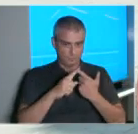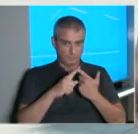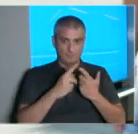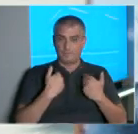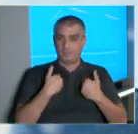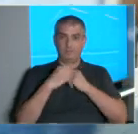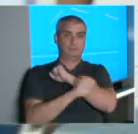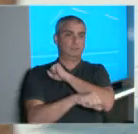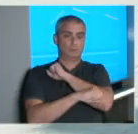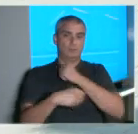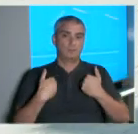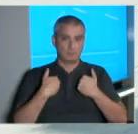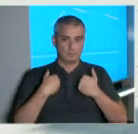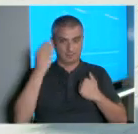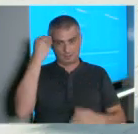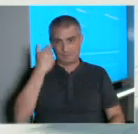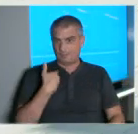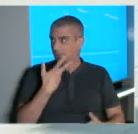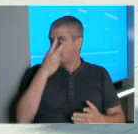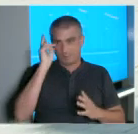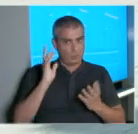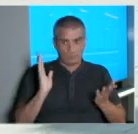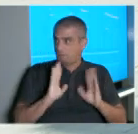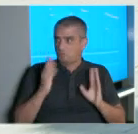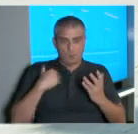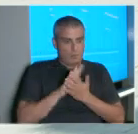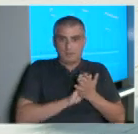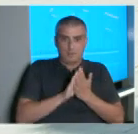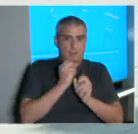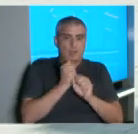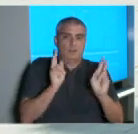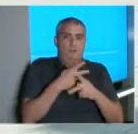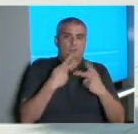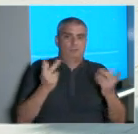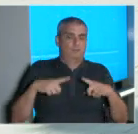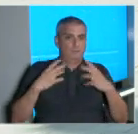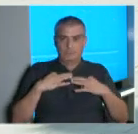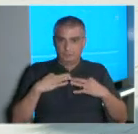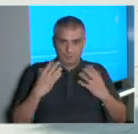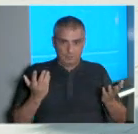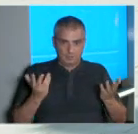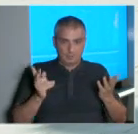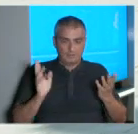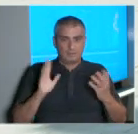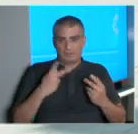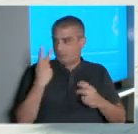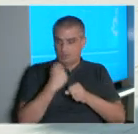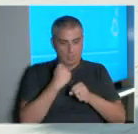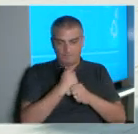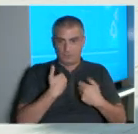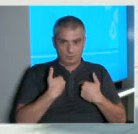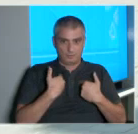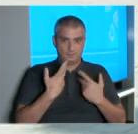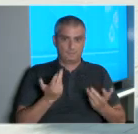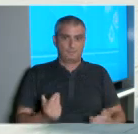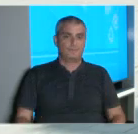אני כסטודנט תמיד בלי ההורים לא הייתי כלום בחיים שלי, וגם עם שתי עבודות